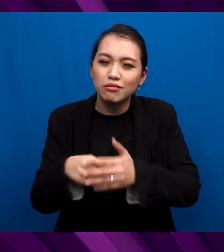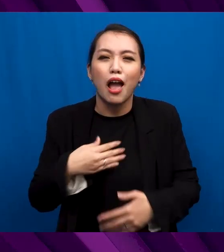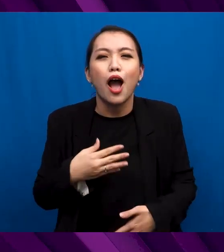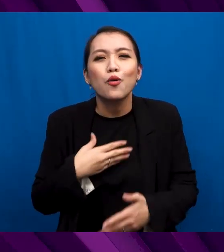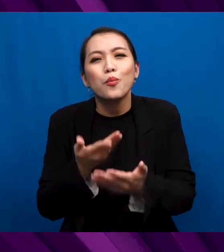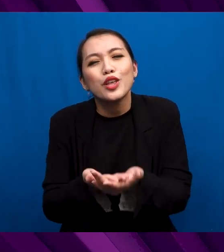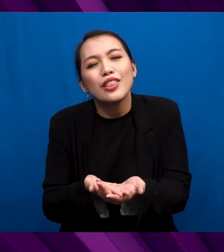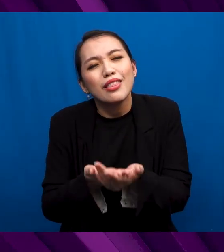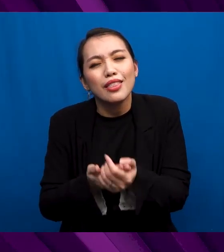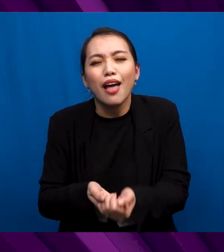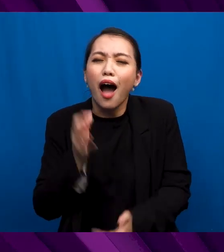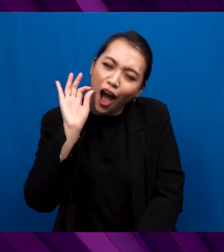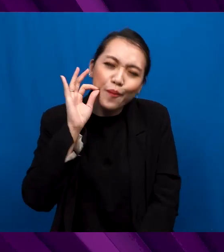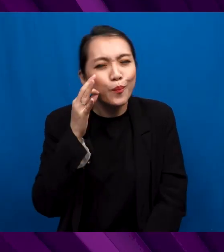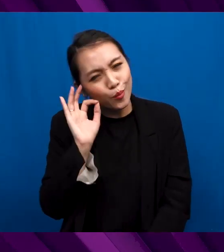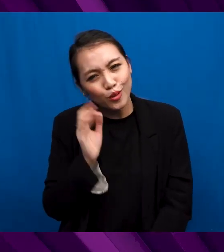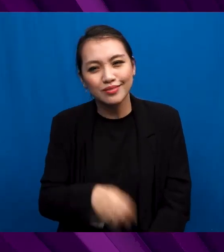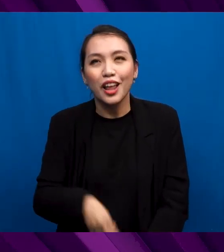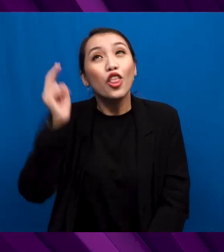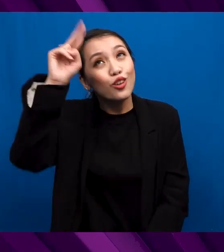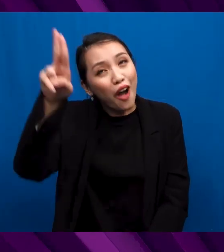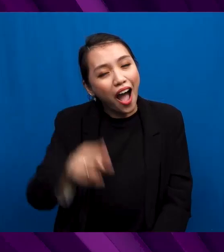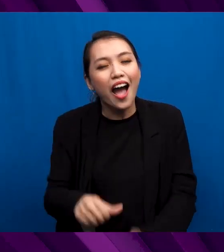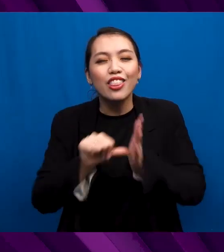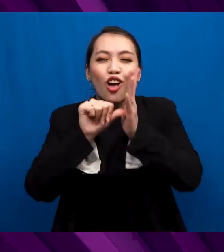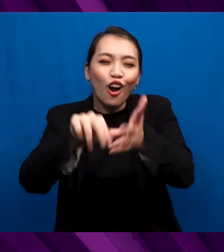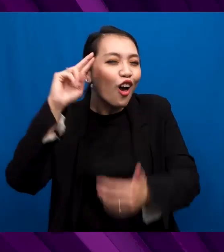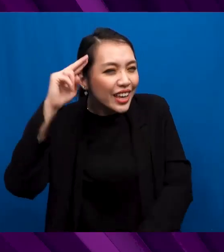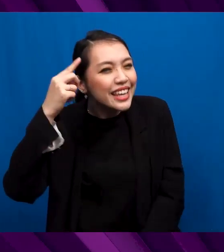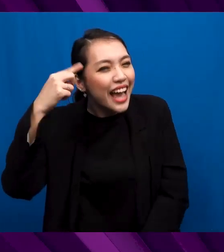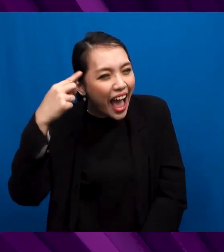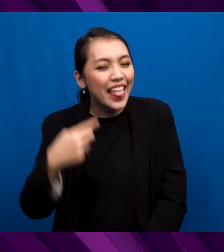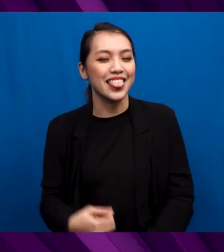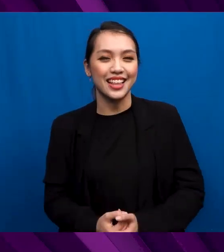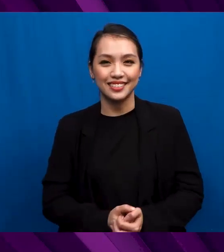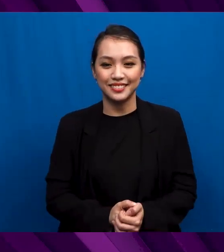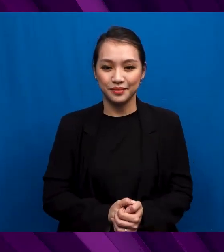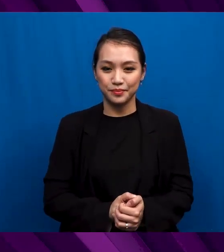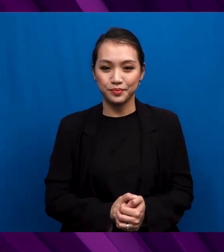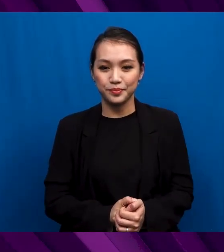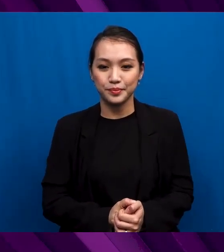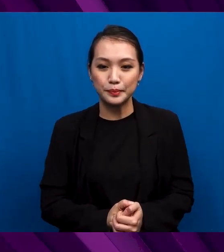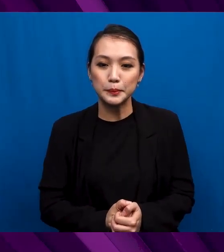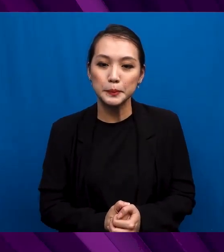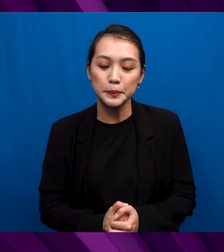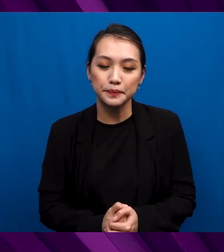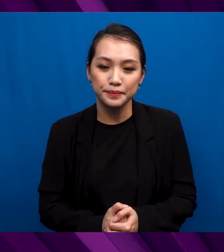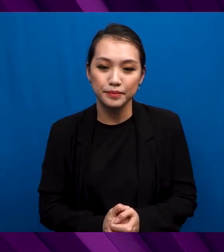itu giliranku, saya ngomong dengan hati yang tulus dan mata seringkali berlinang dengan